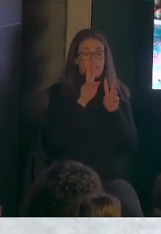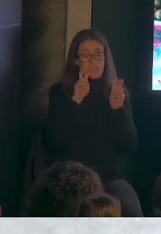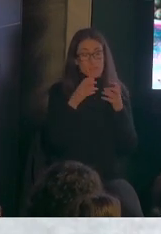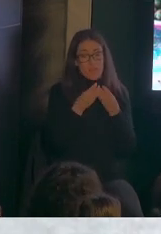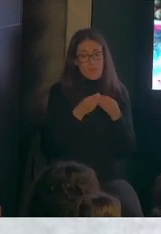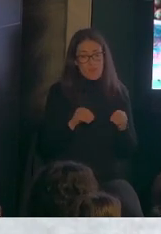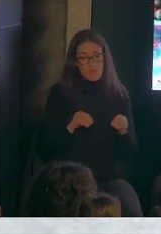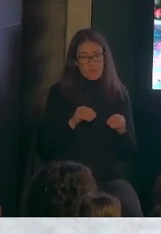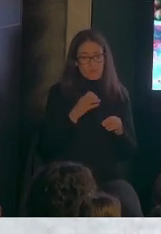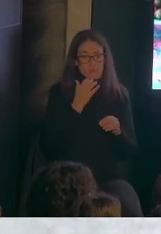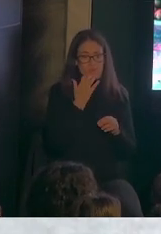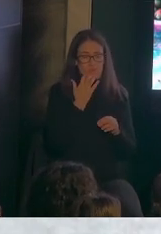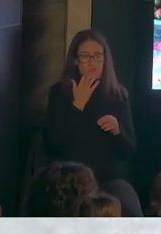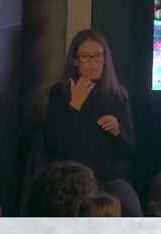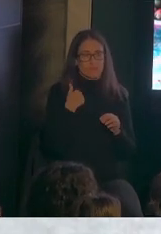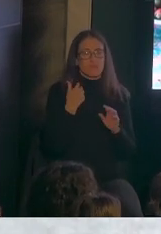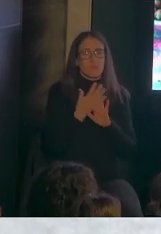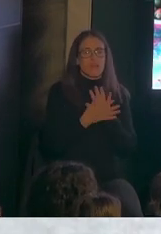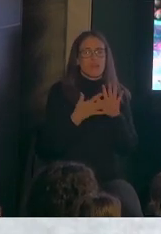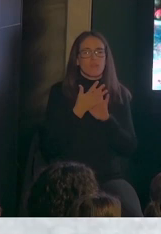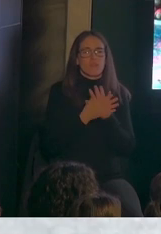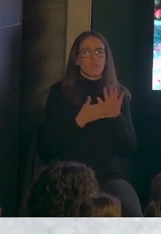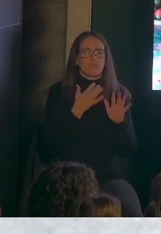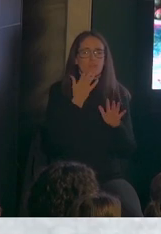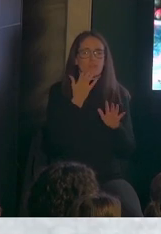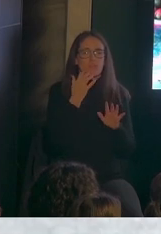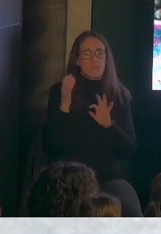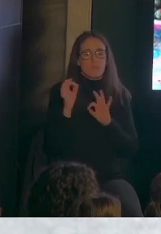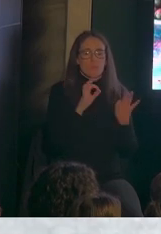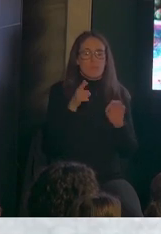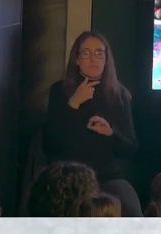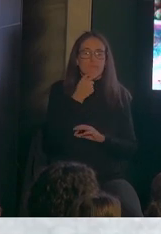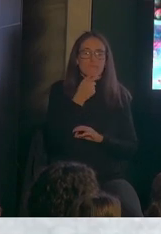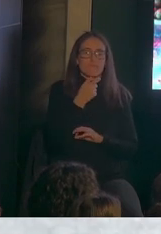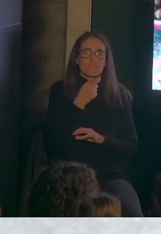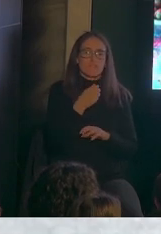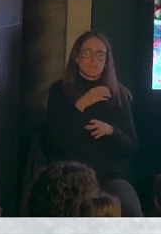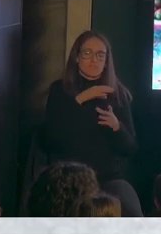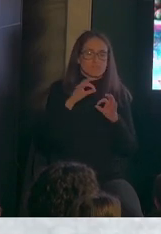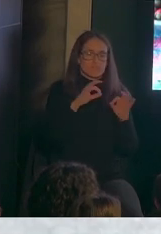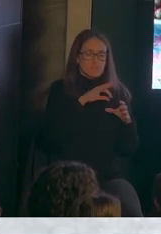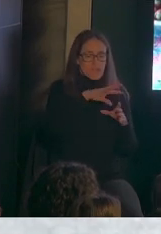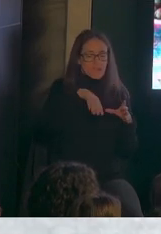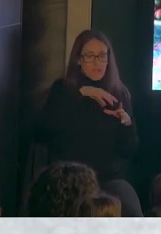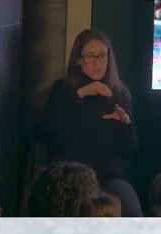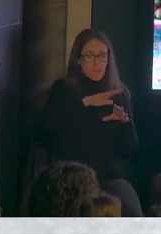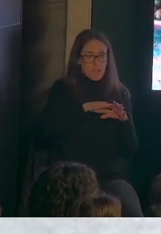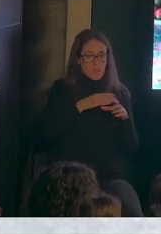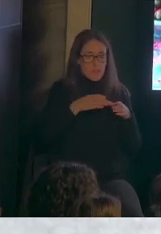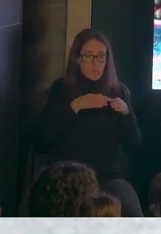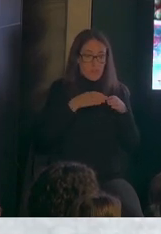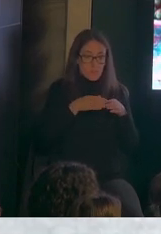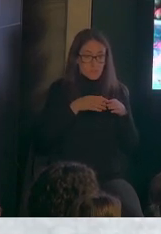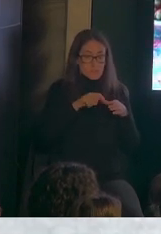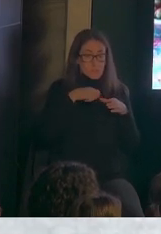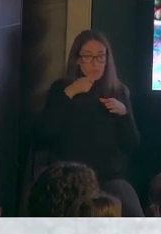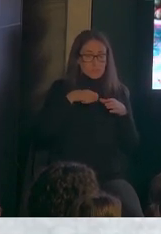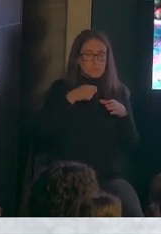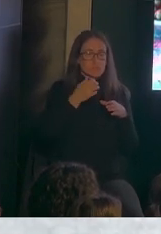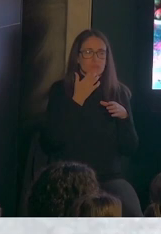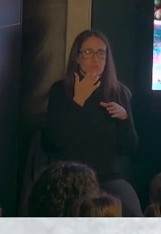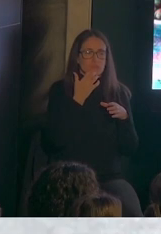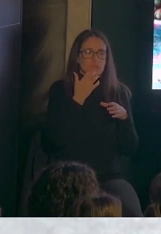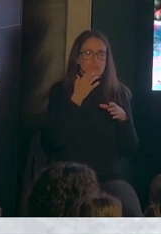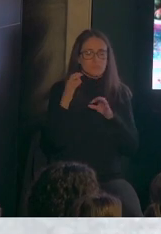refereixo, per exemple, si anem a muntar una nata per una mousse, doncs en comptes de fer una